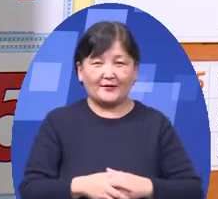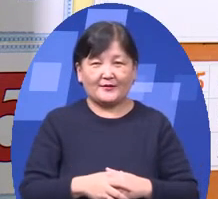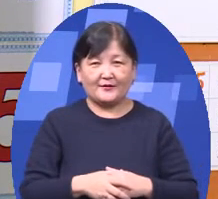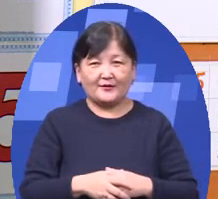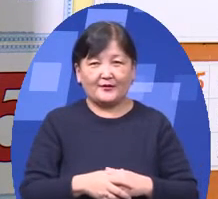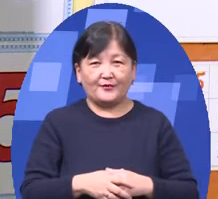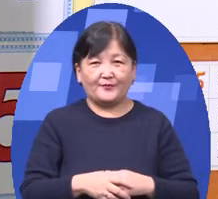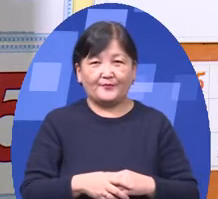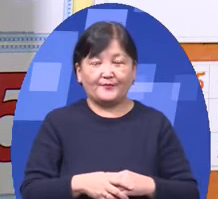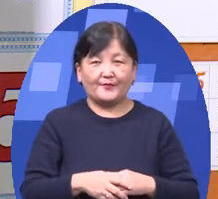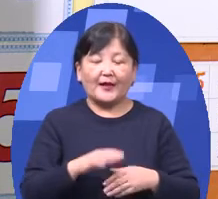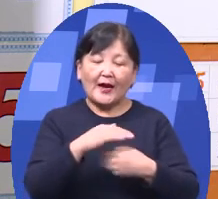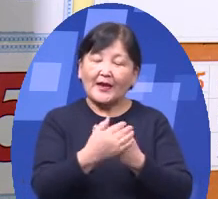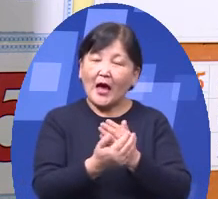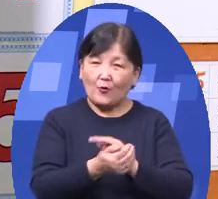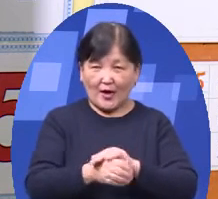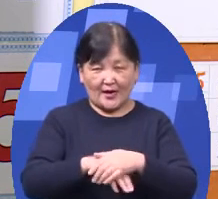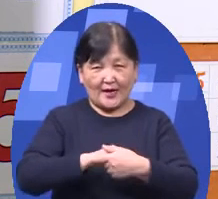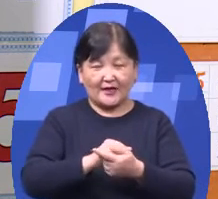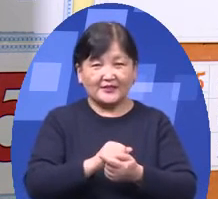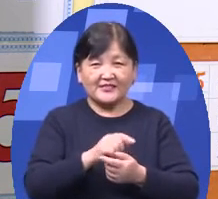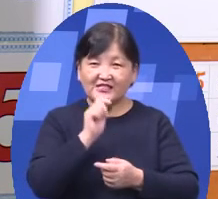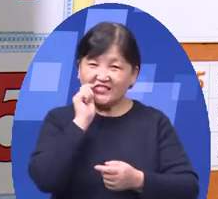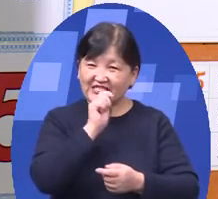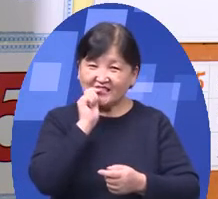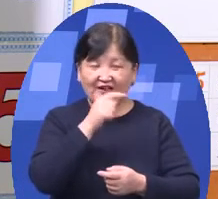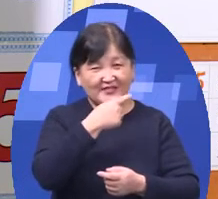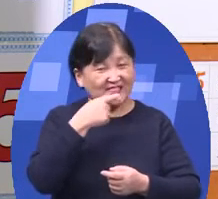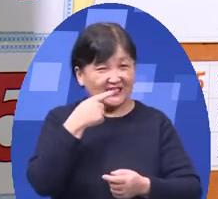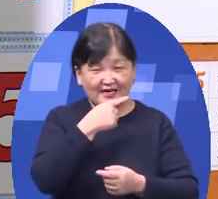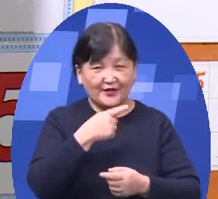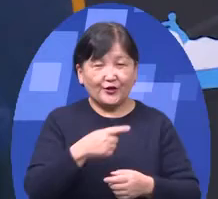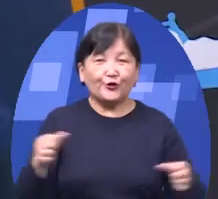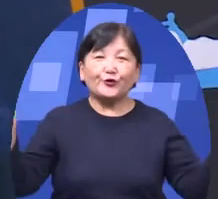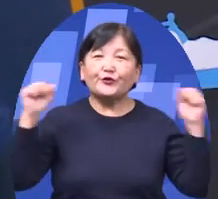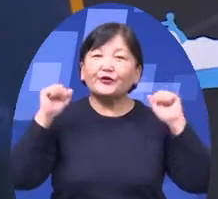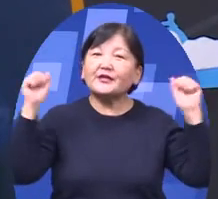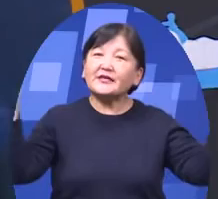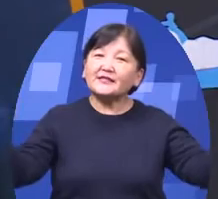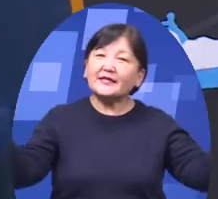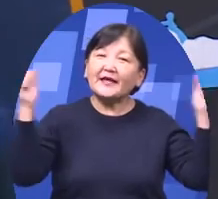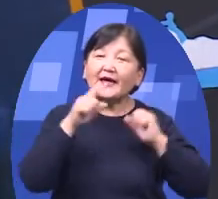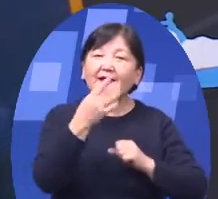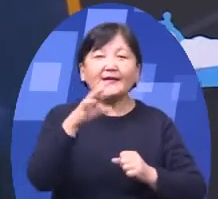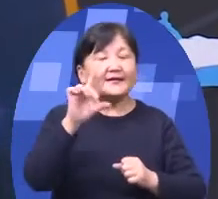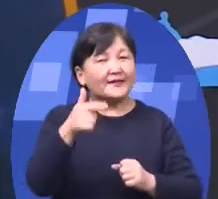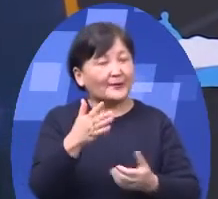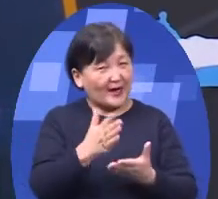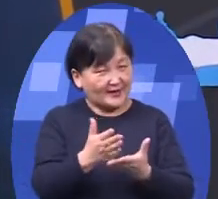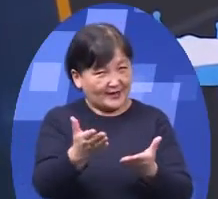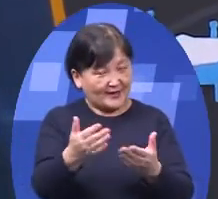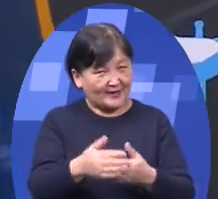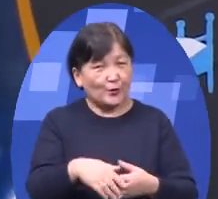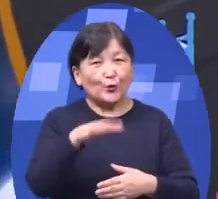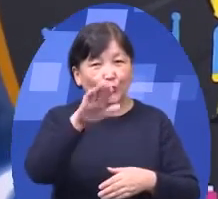Болдоо маань өглөө босоод гараа угаагаад, шүдээ угаагаад өглөөний дасгалаа хийдэг байхын.